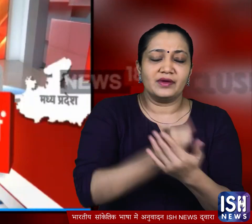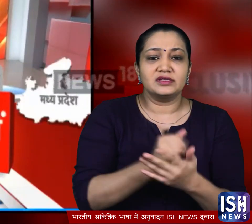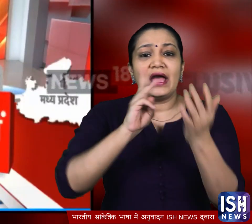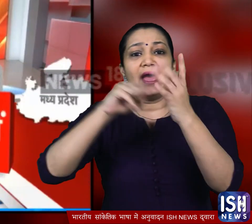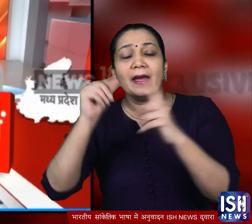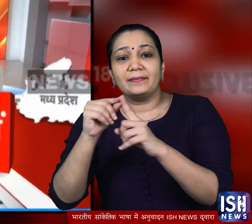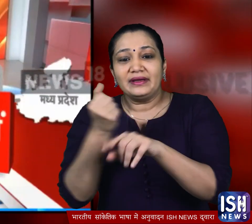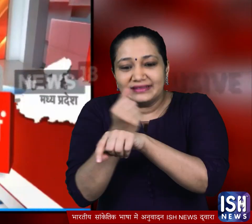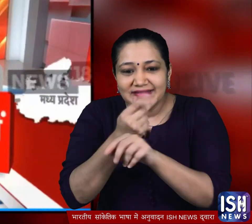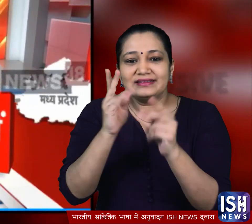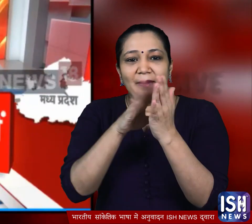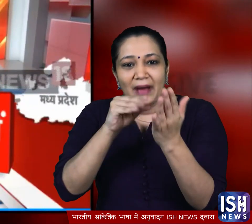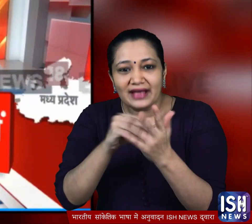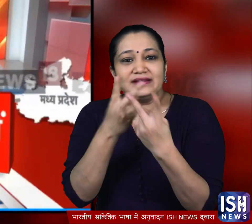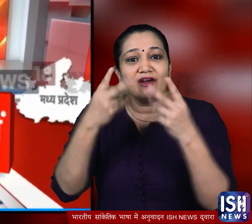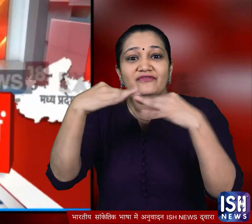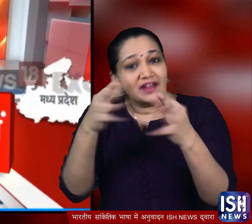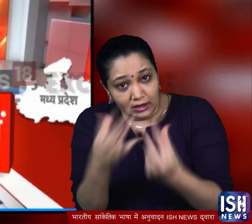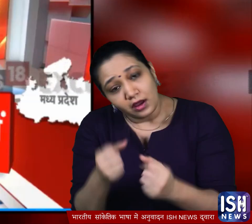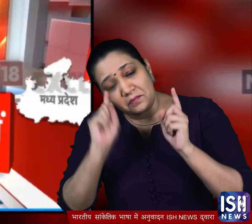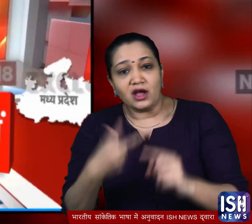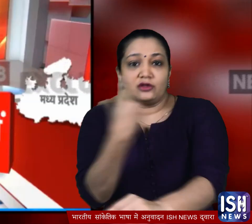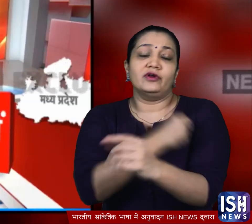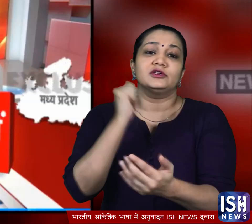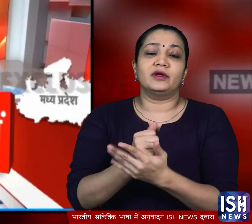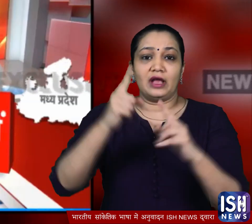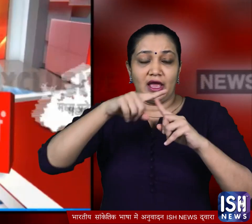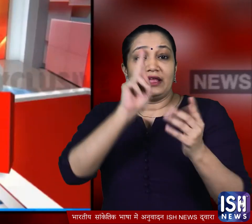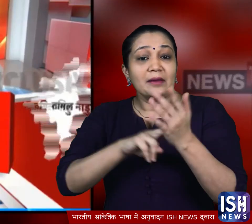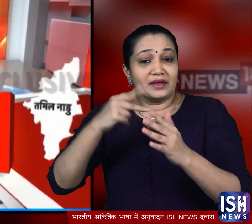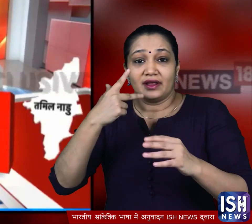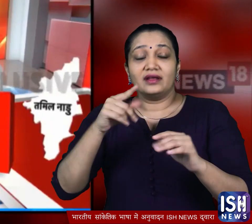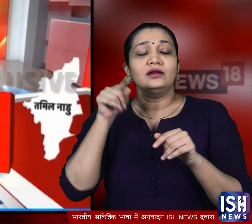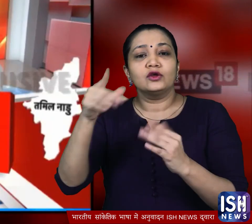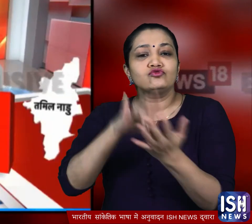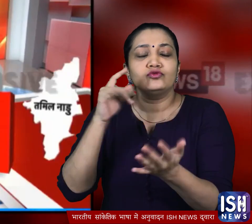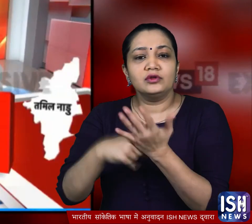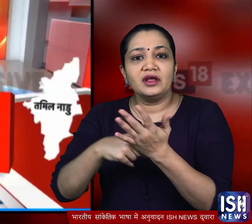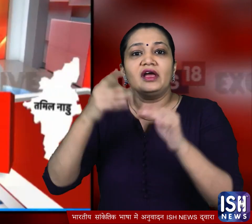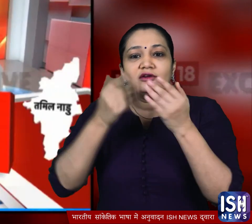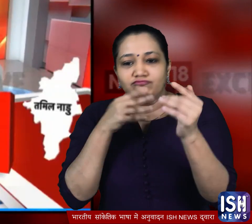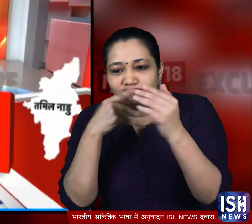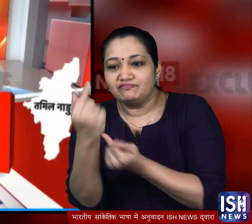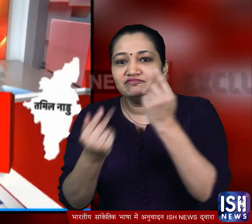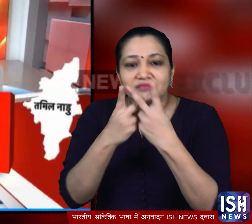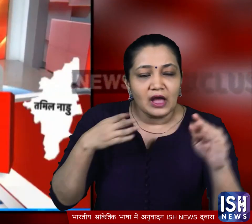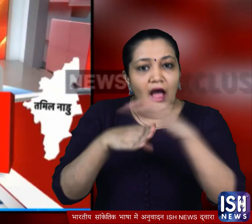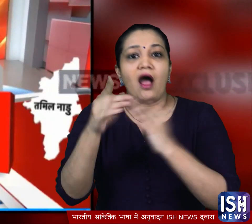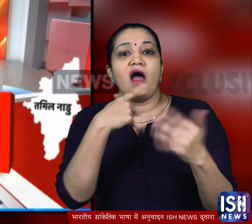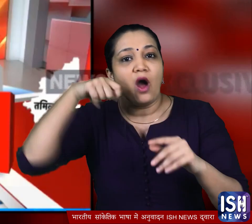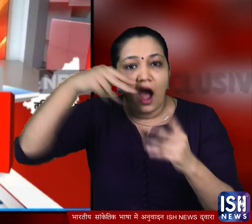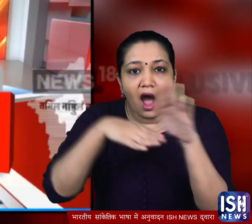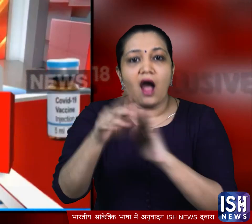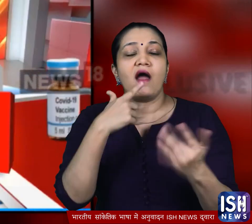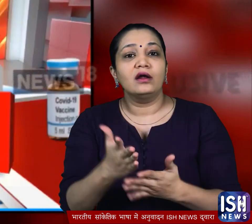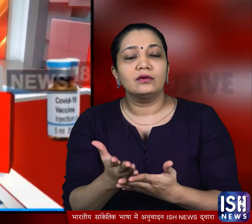में जो सरकारी राशन लेने के लिए भी वैक्सीन लगवाना जरूरी है। तमिलनाडु में तो बिना वैक्सीन लगवाए लोगों के सार्वजनिक जगहों में जाने पर रोक है।